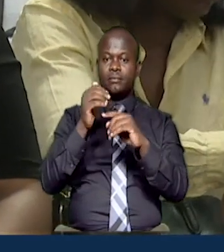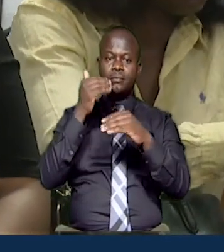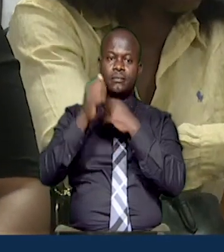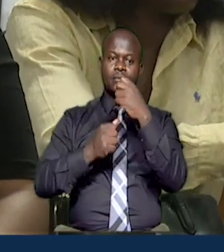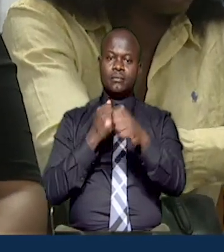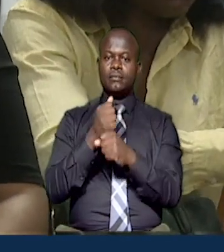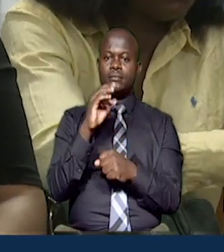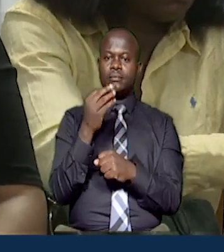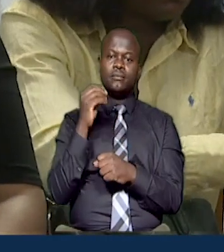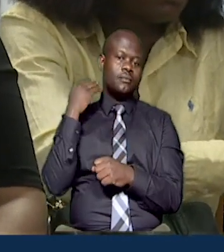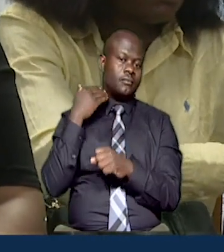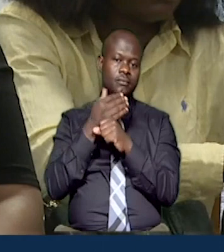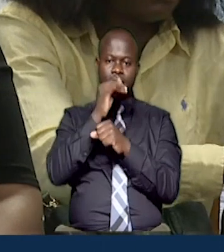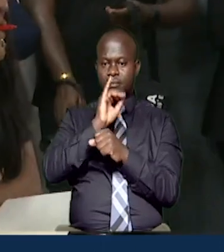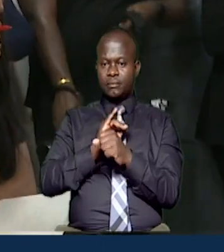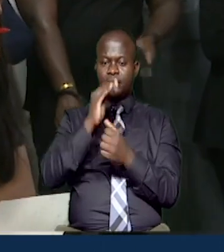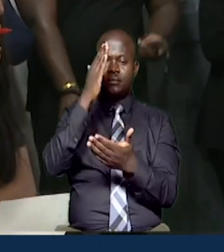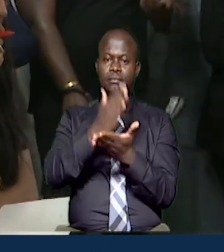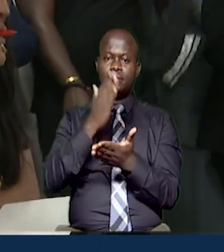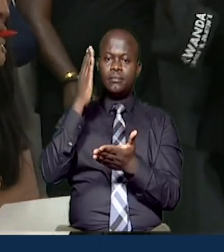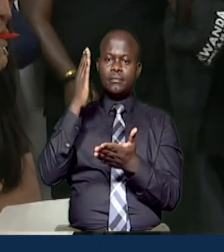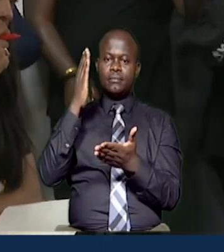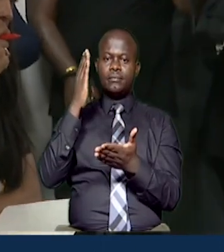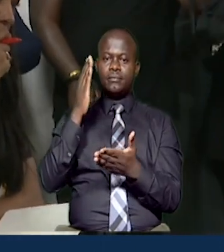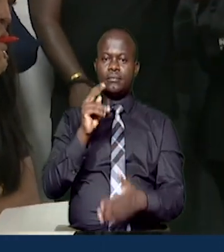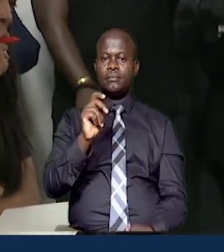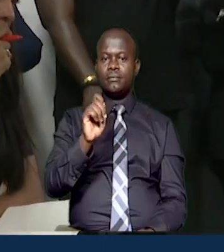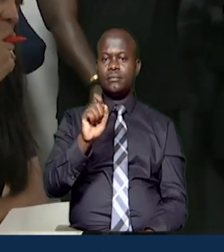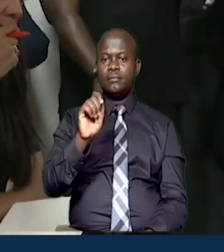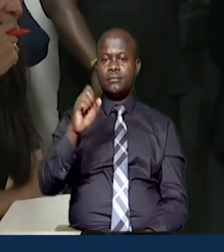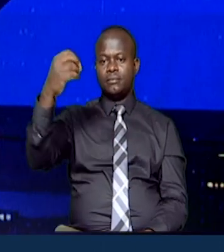y'imyaka 30 Jenoside yakorewe Abatutsi ihagaritswe. Ntete Olive, i Kigali.